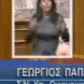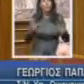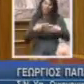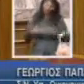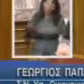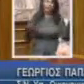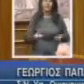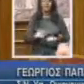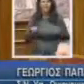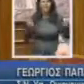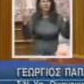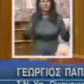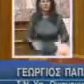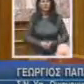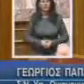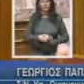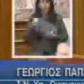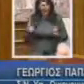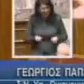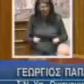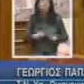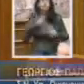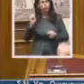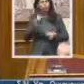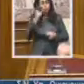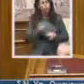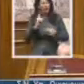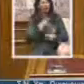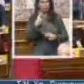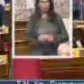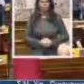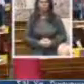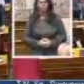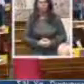Δεν γίνεται. Έγινε απάτη και το γνωρίζουν πάρα πολύ καλά οι Έλληνες πολίτες.